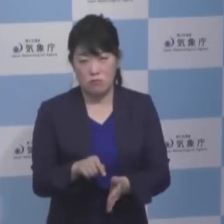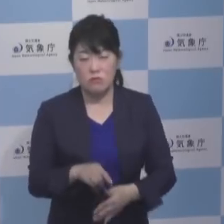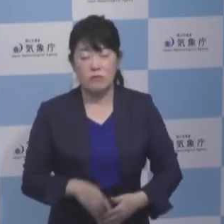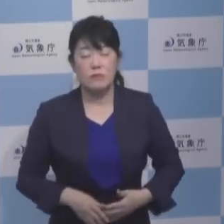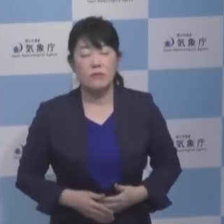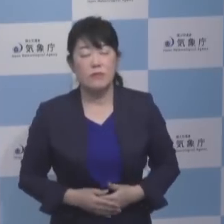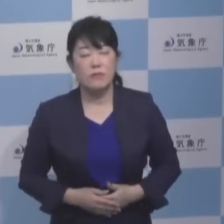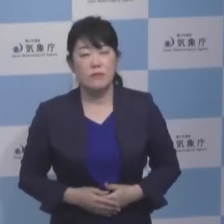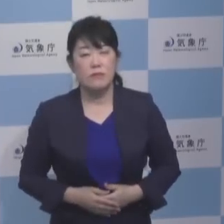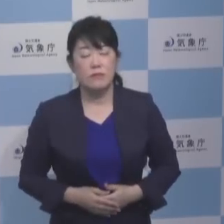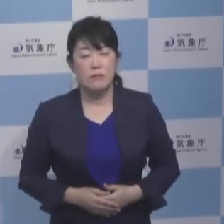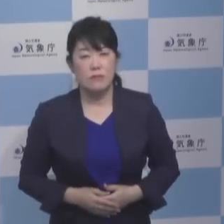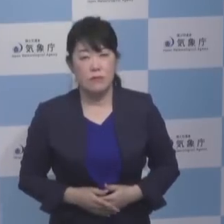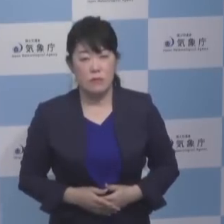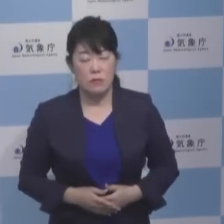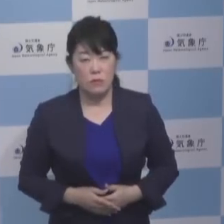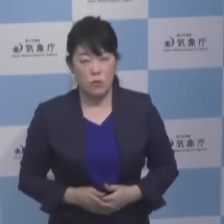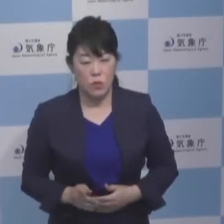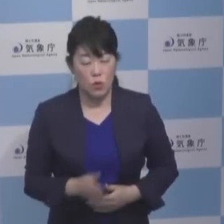めくっていただいて